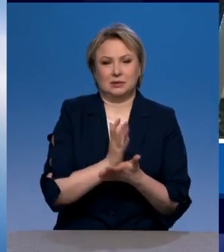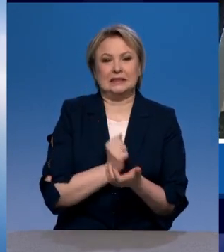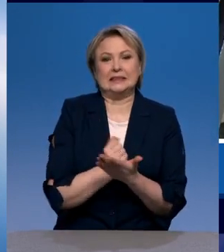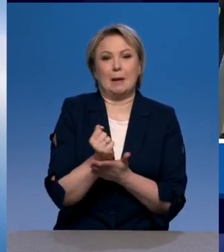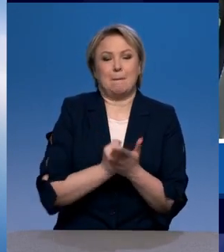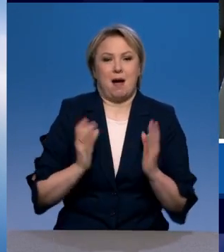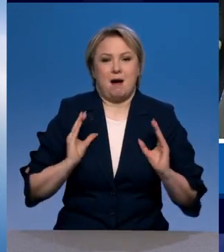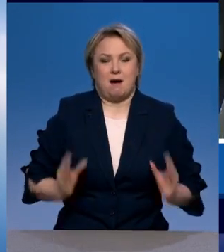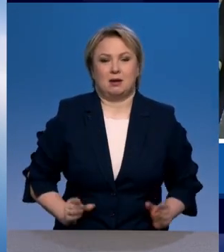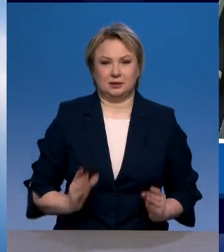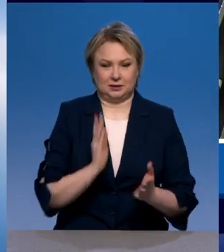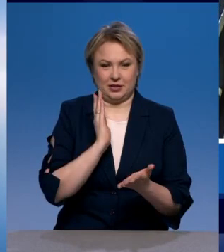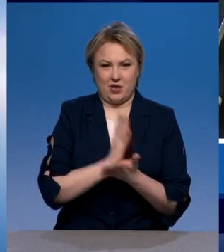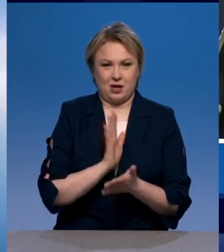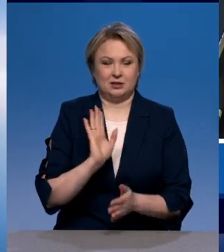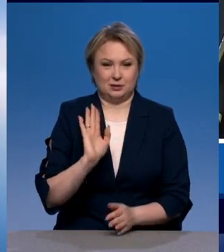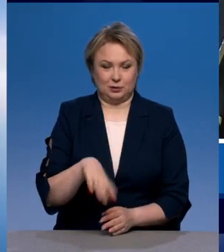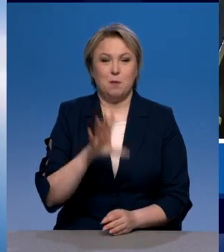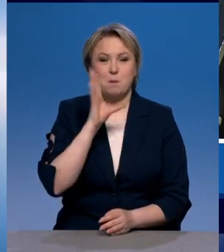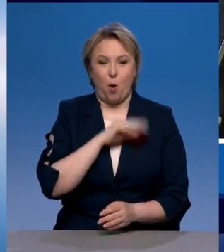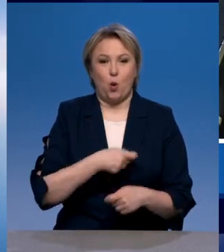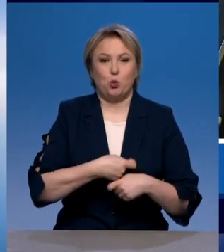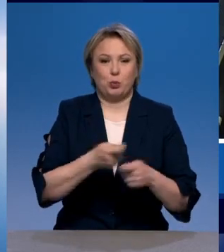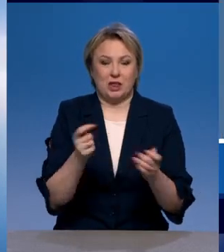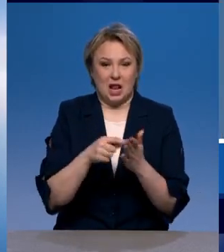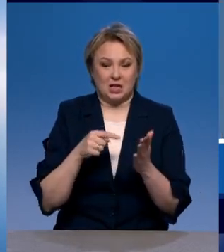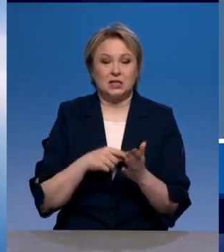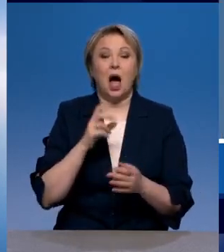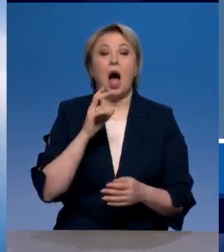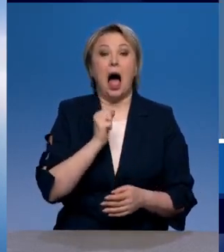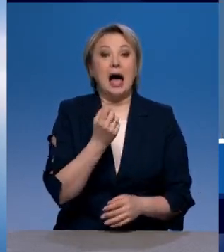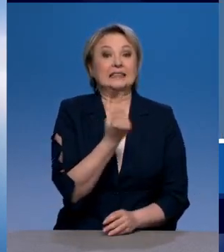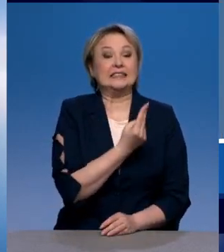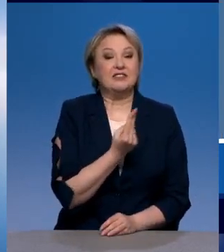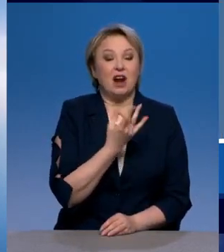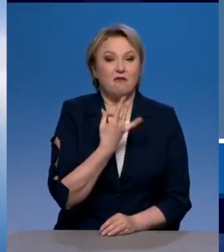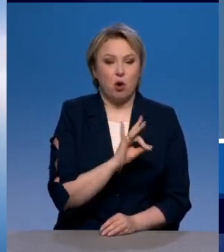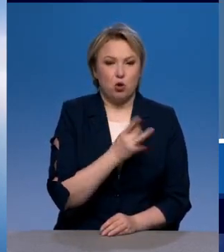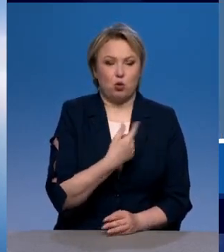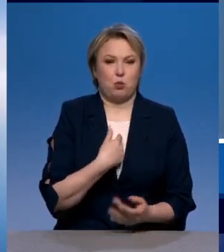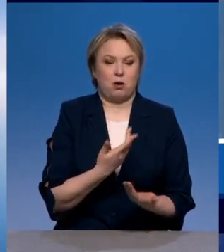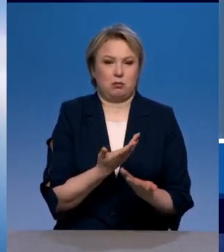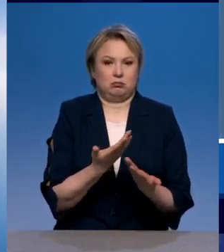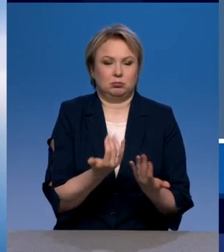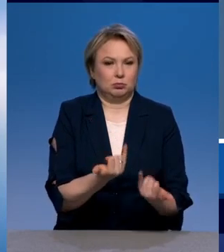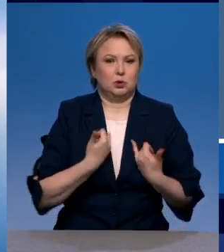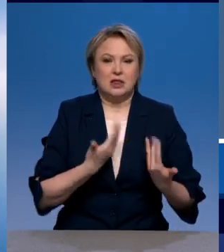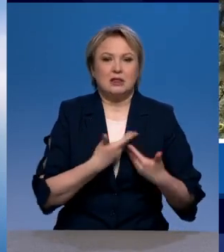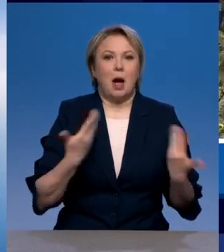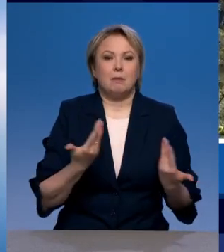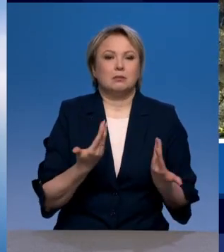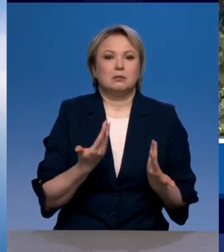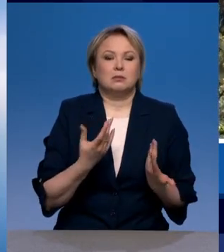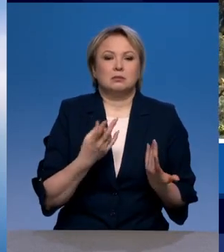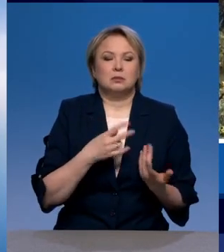поделиться. А цифровой рубль открывает перед нами неограниченные просторы на самом деле использования